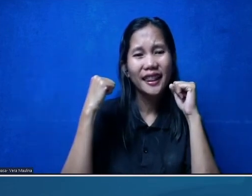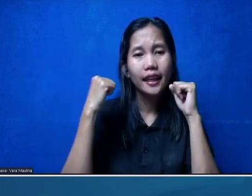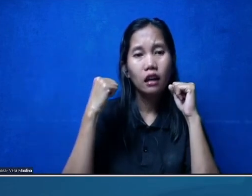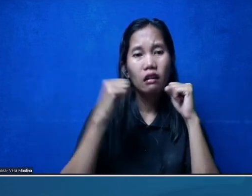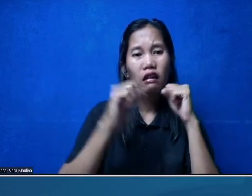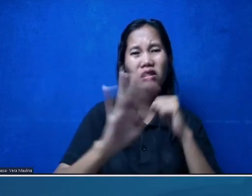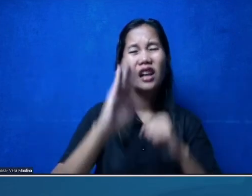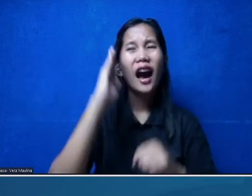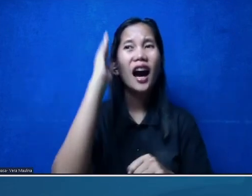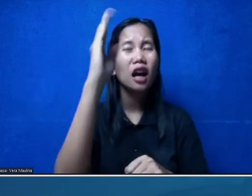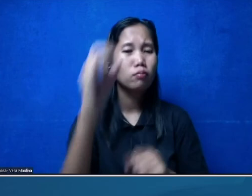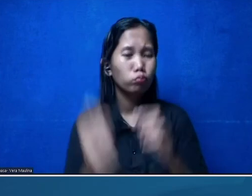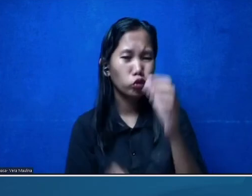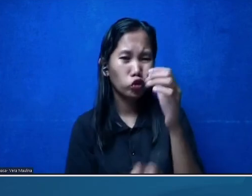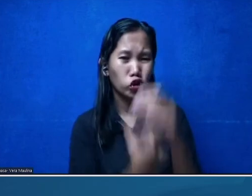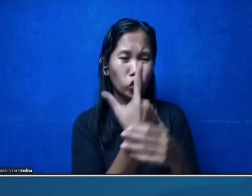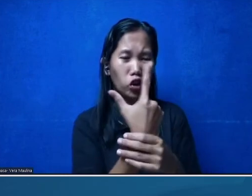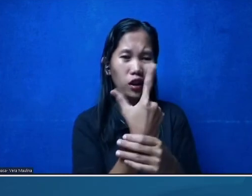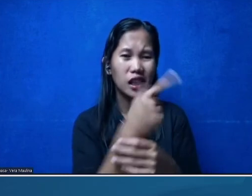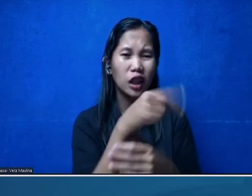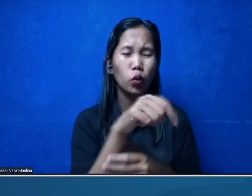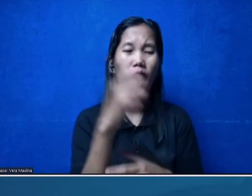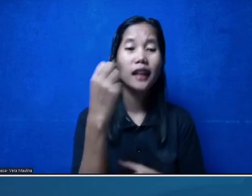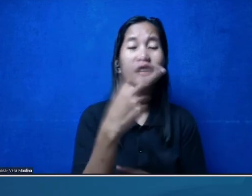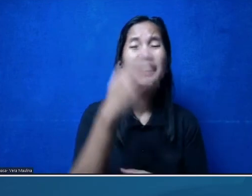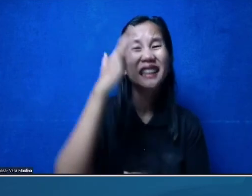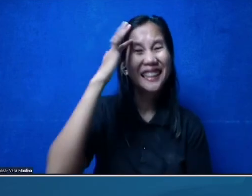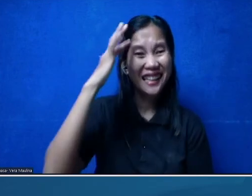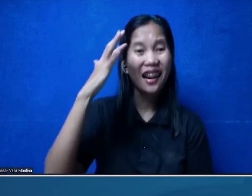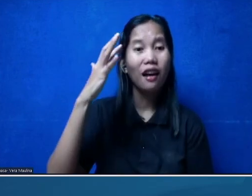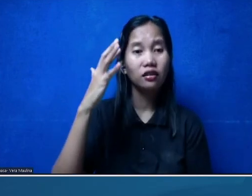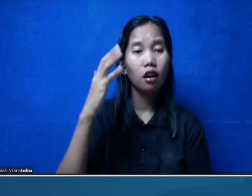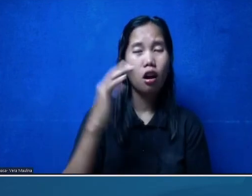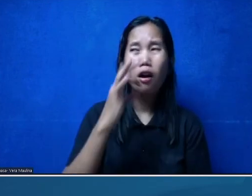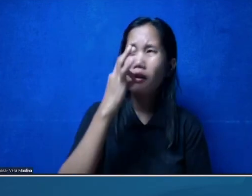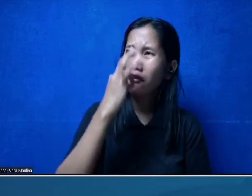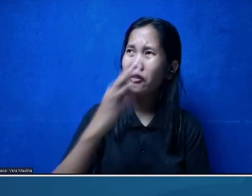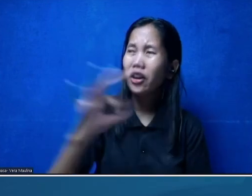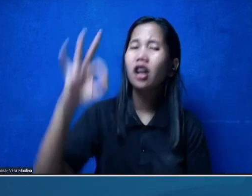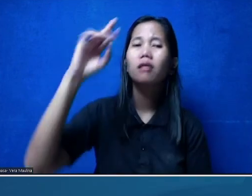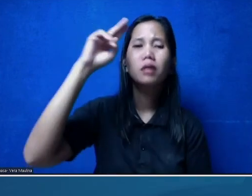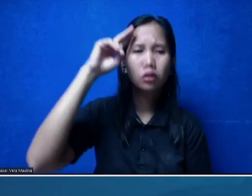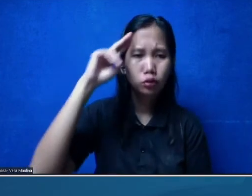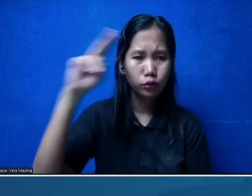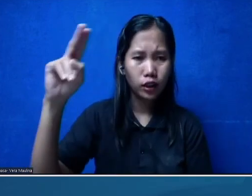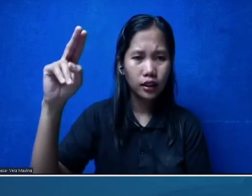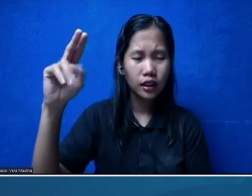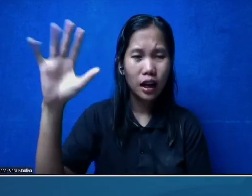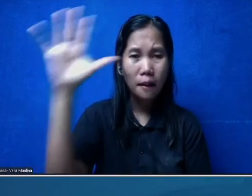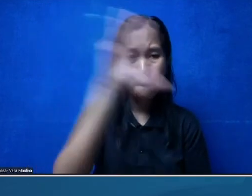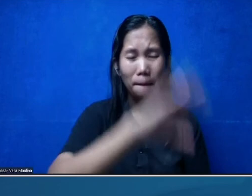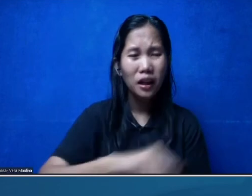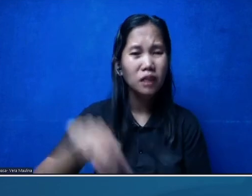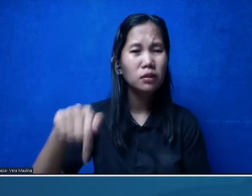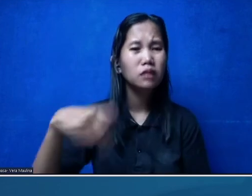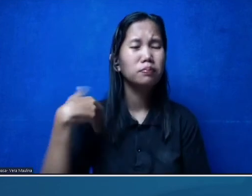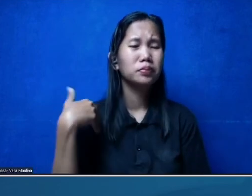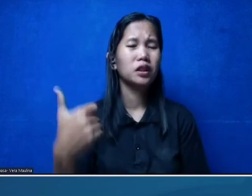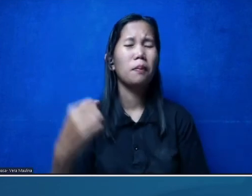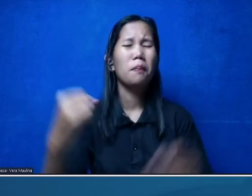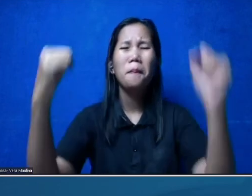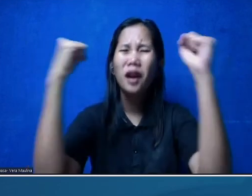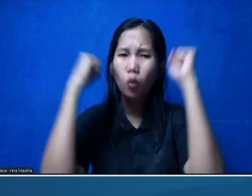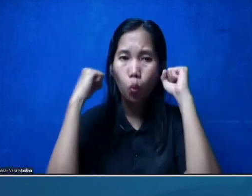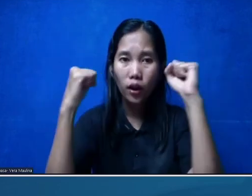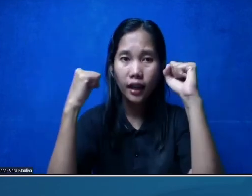ini dapat menguatkan kita dapat mengerti dengan jelas dan kita semakin percaya kepada firman Tuhan ini yaitu